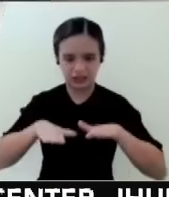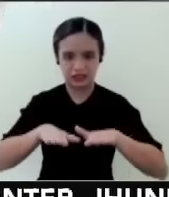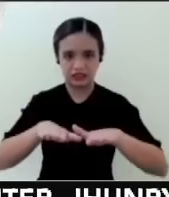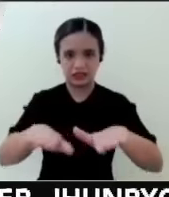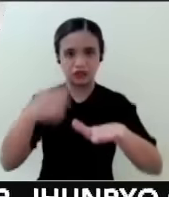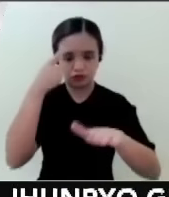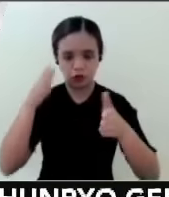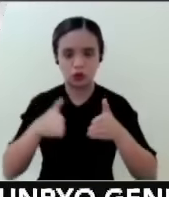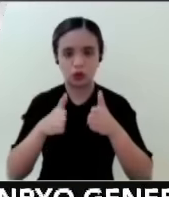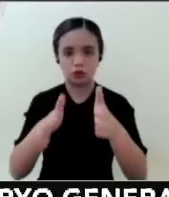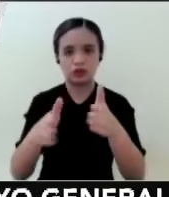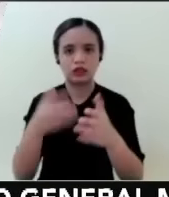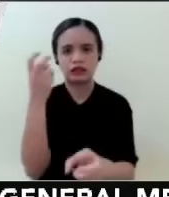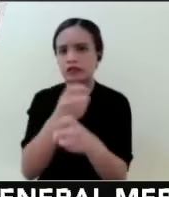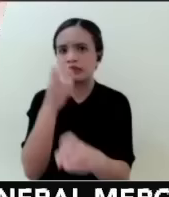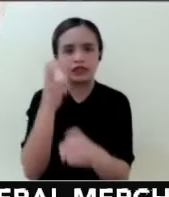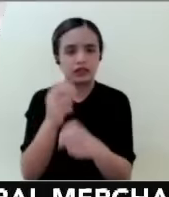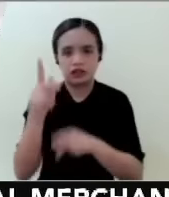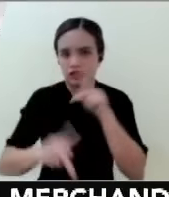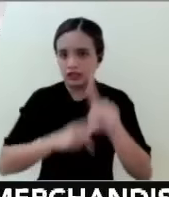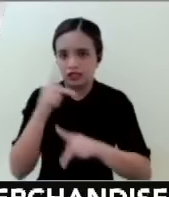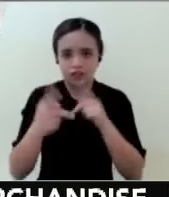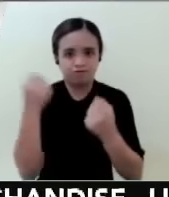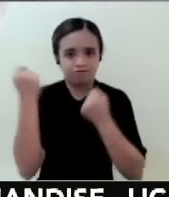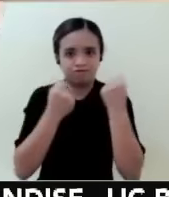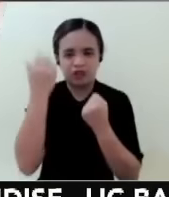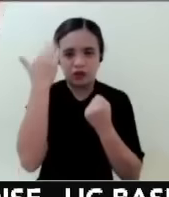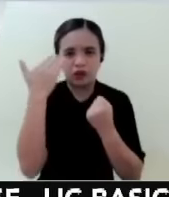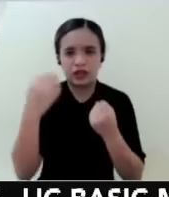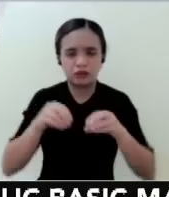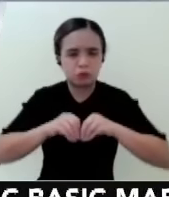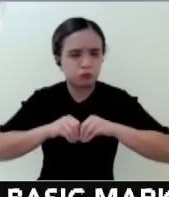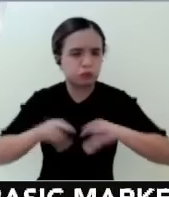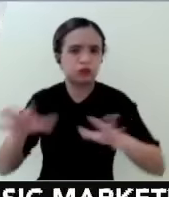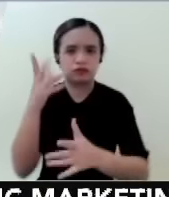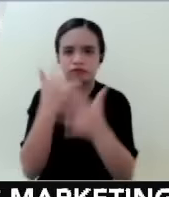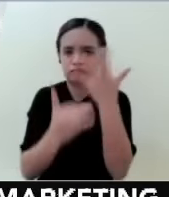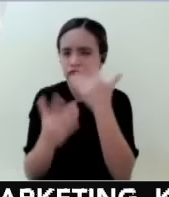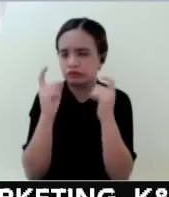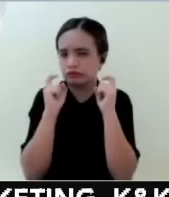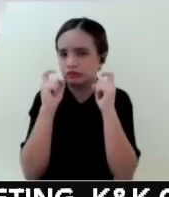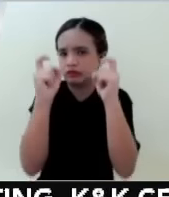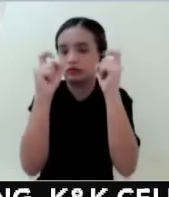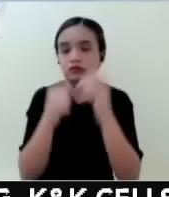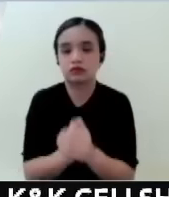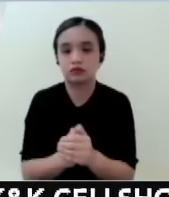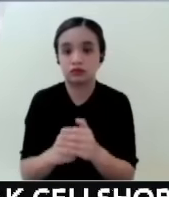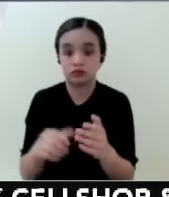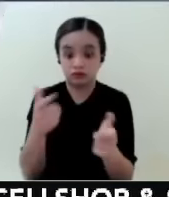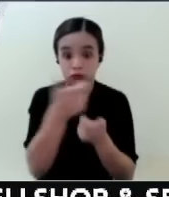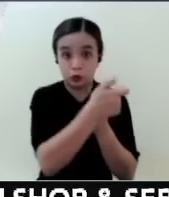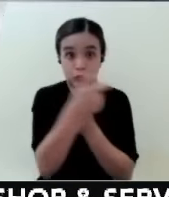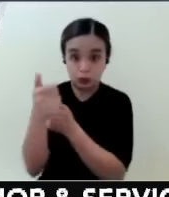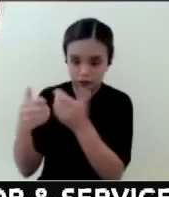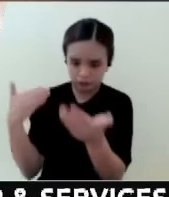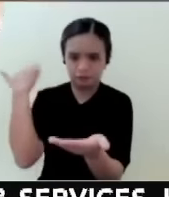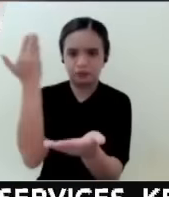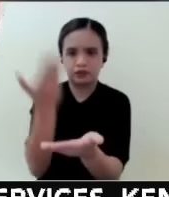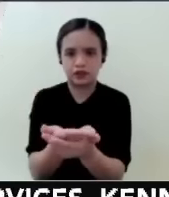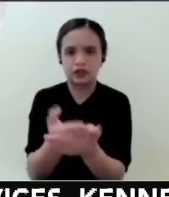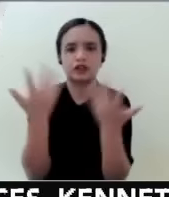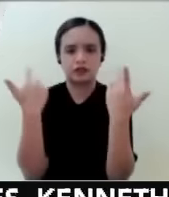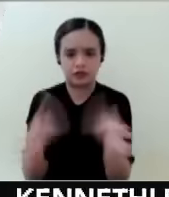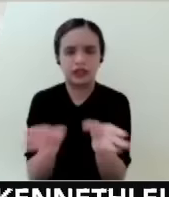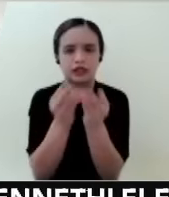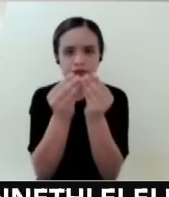residente at motorista dahil sa bilis ng pagkalat ng apoy. Pagdating ng mga bombero, napuksa na ang apoy. Ayon